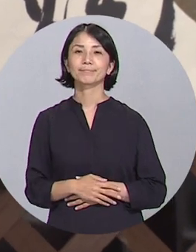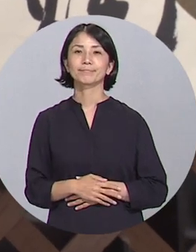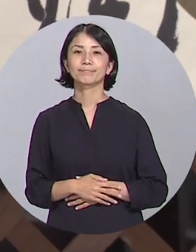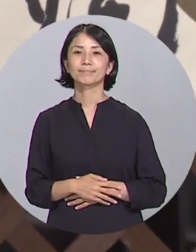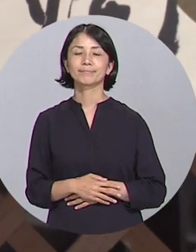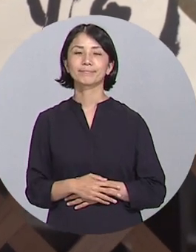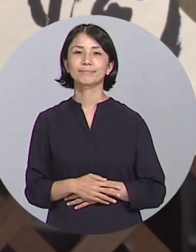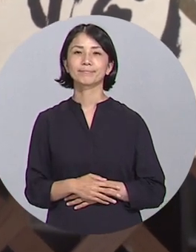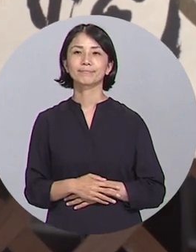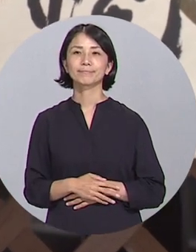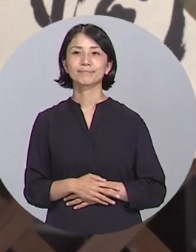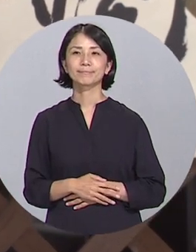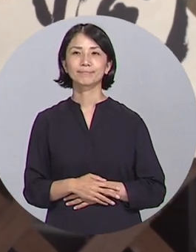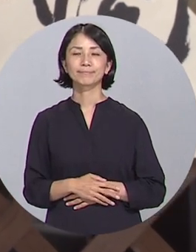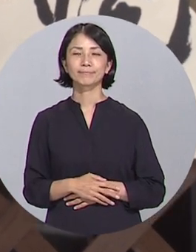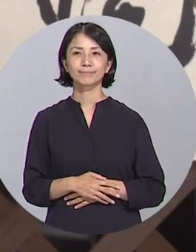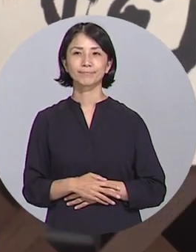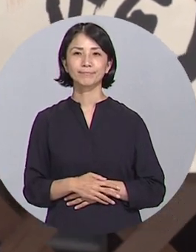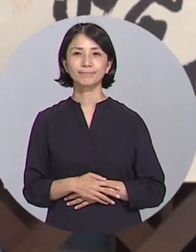に。